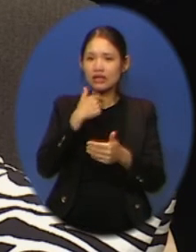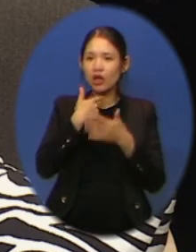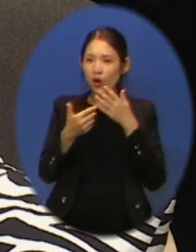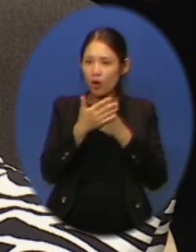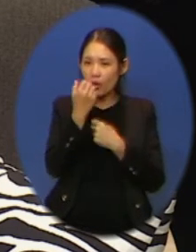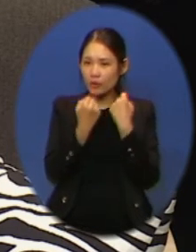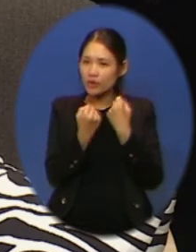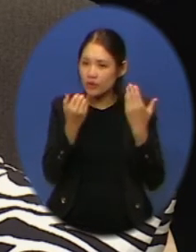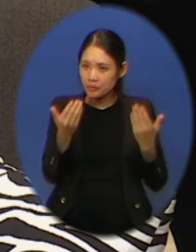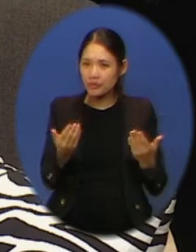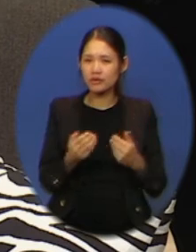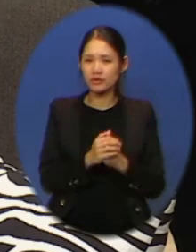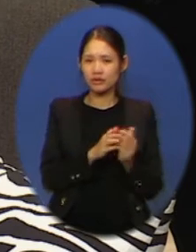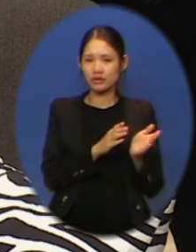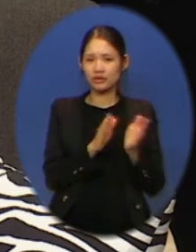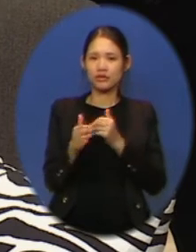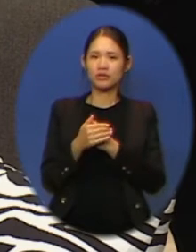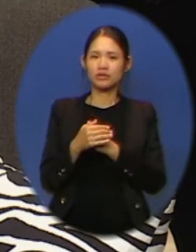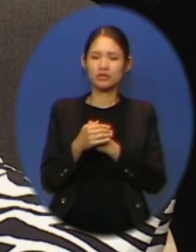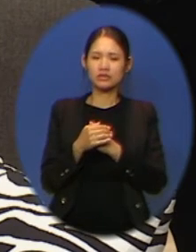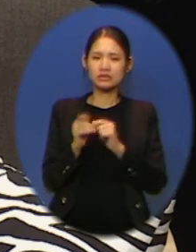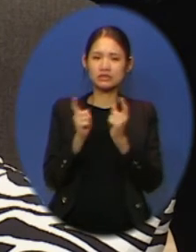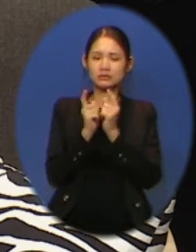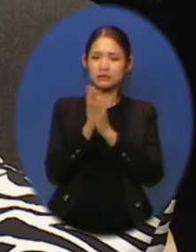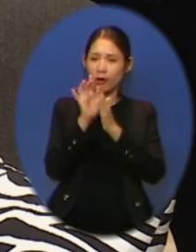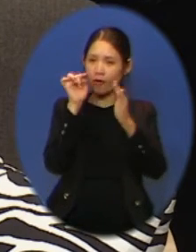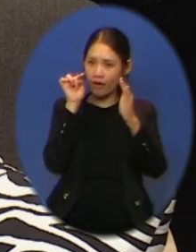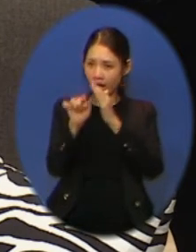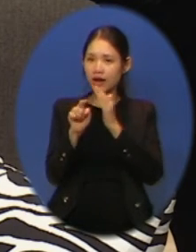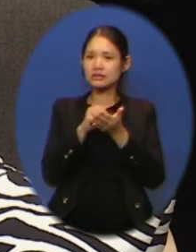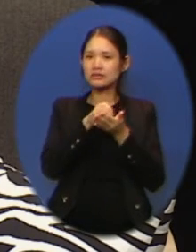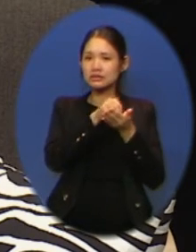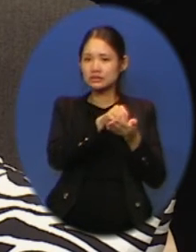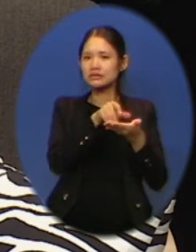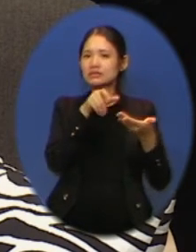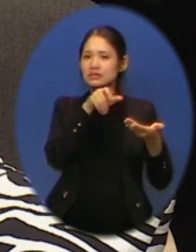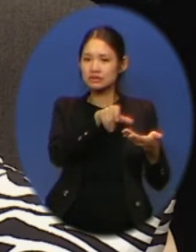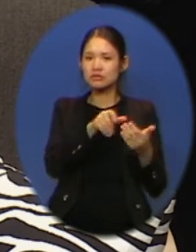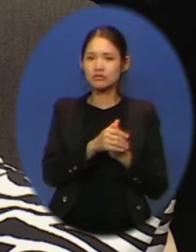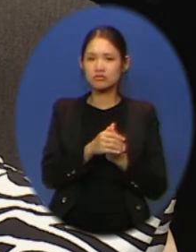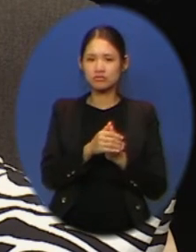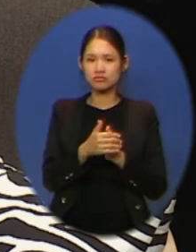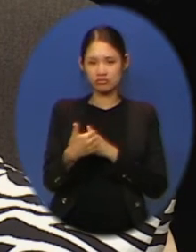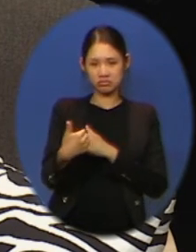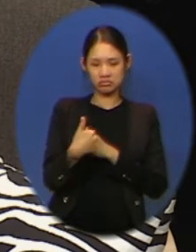거기 이제 가서 등록을 합니다. 예. 당신 누구냐? 나